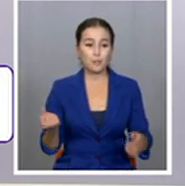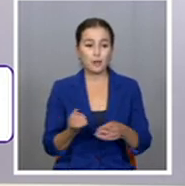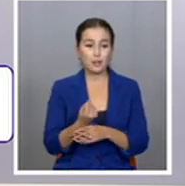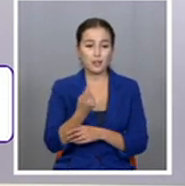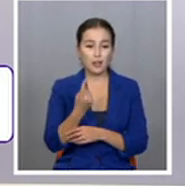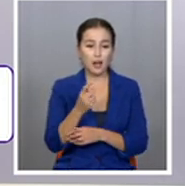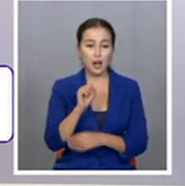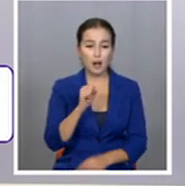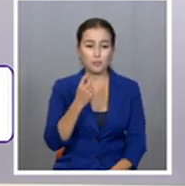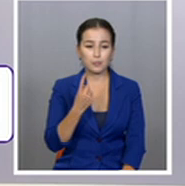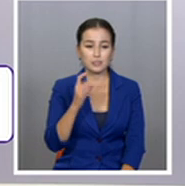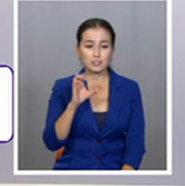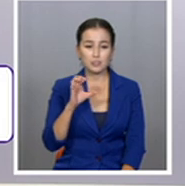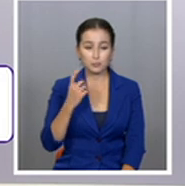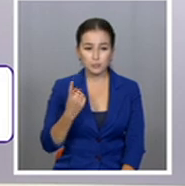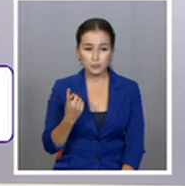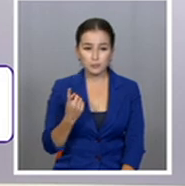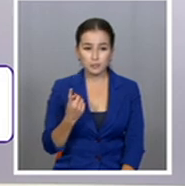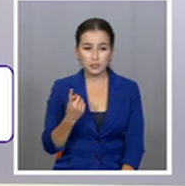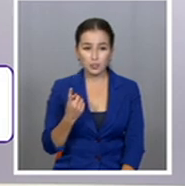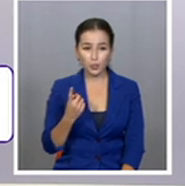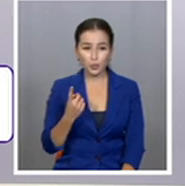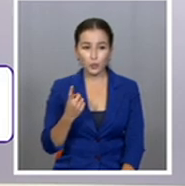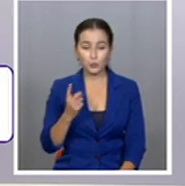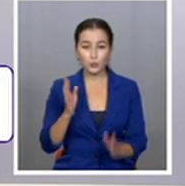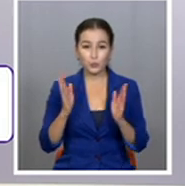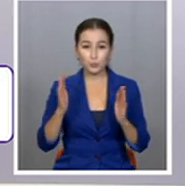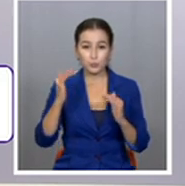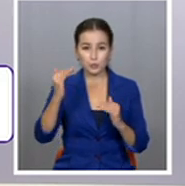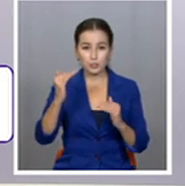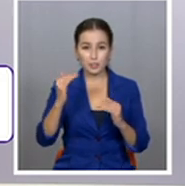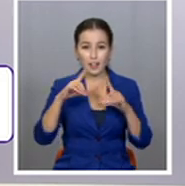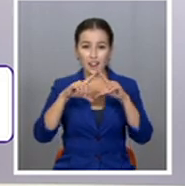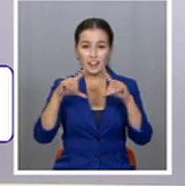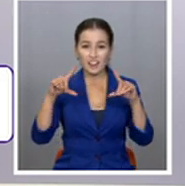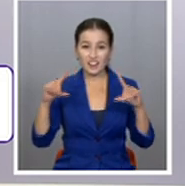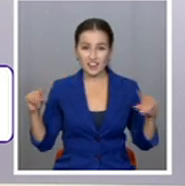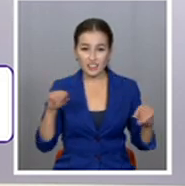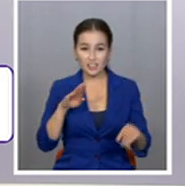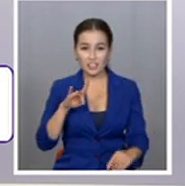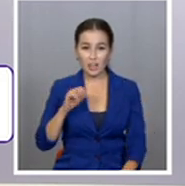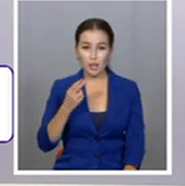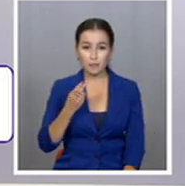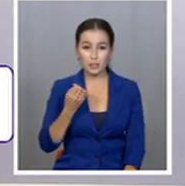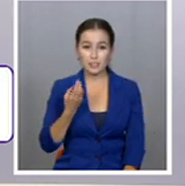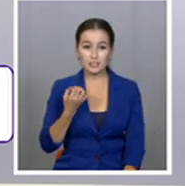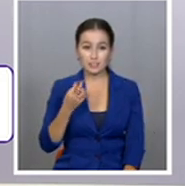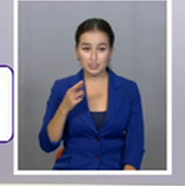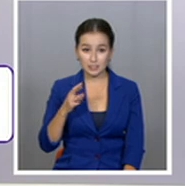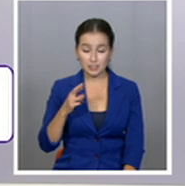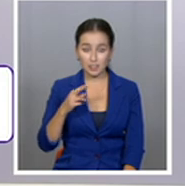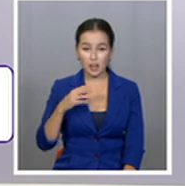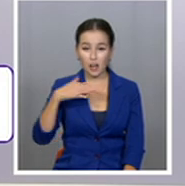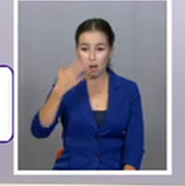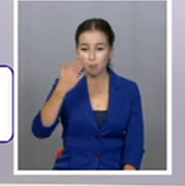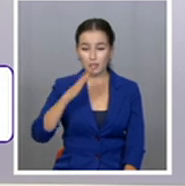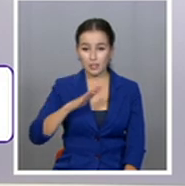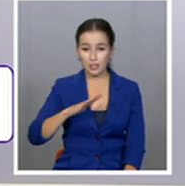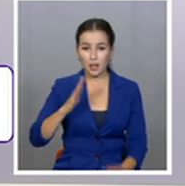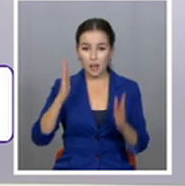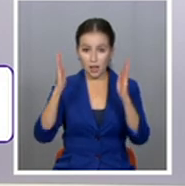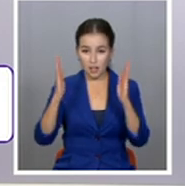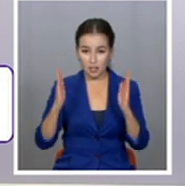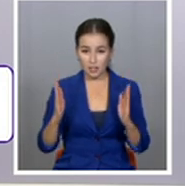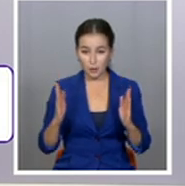С, С1 төрт бұрышы трапеция болады. Өйткені оның екі қабырғасы параллель, яғни А1, А және